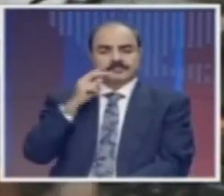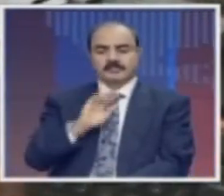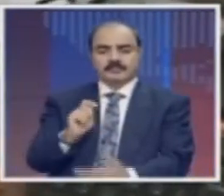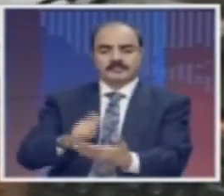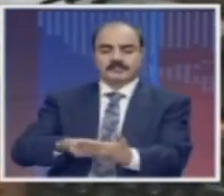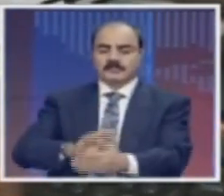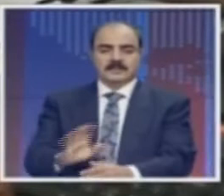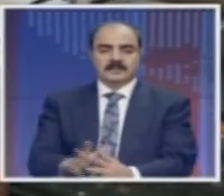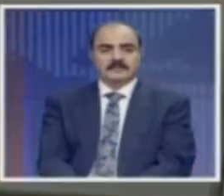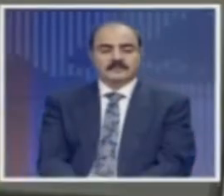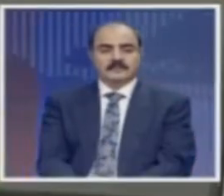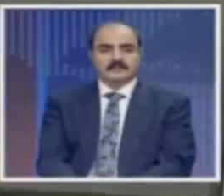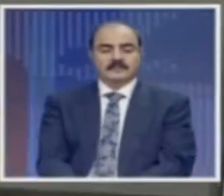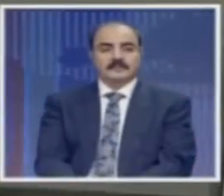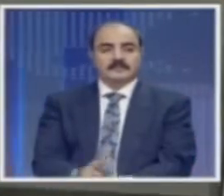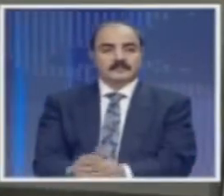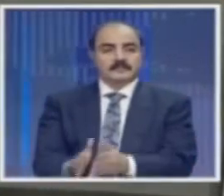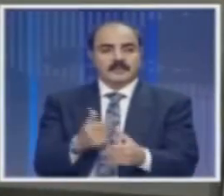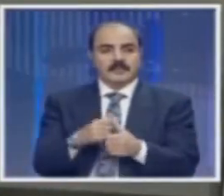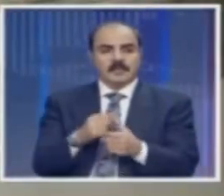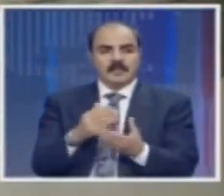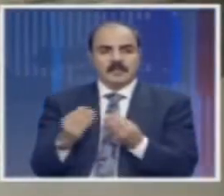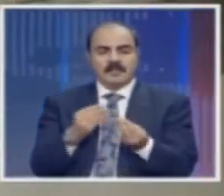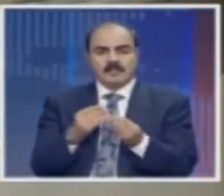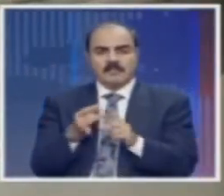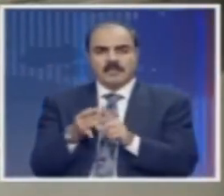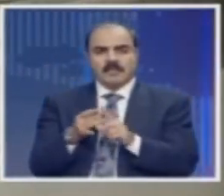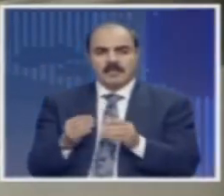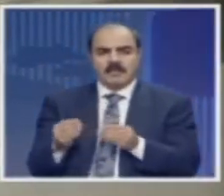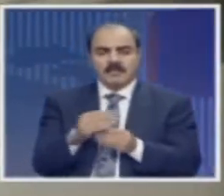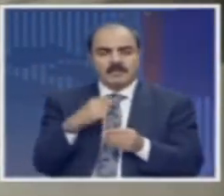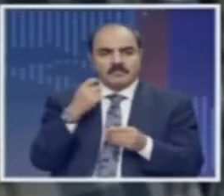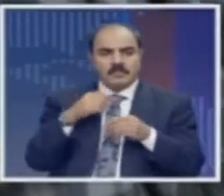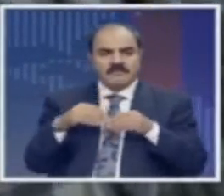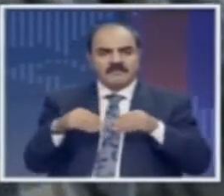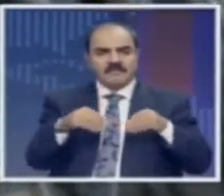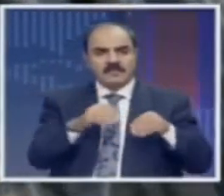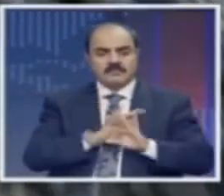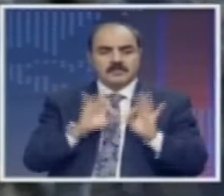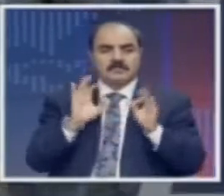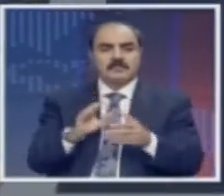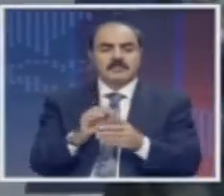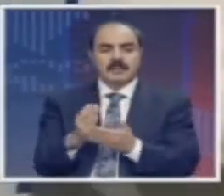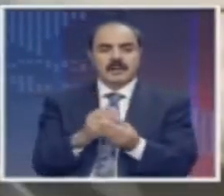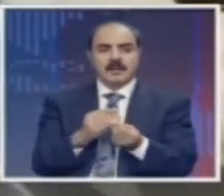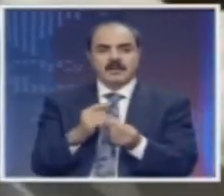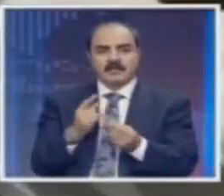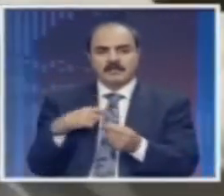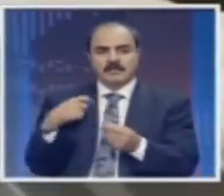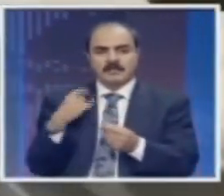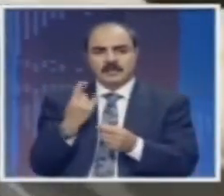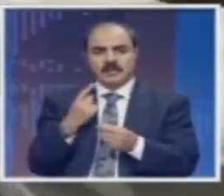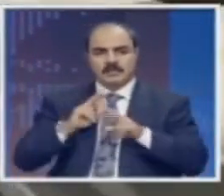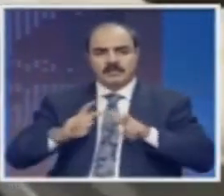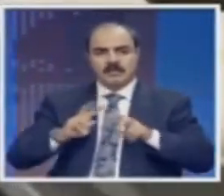و308,653 حكم مخالفة. وفي مجال مكافحة المخدرات وضبط المتاجرين فيها، تمكنت أجهزة وزارة